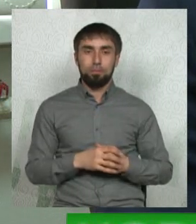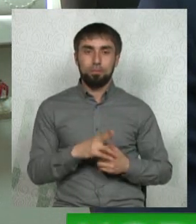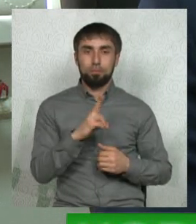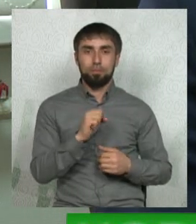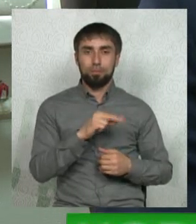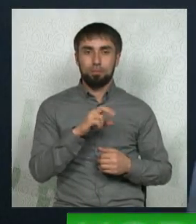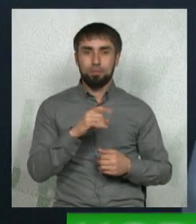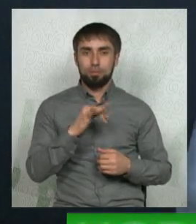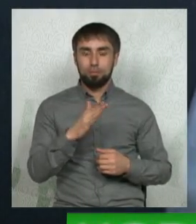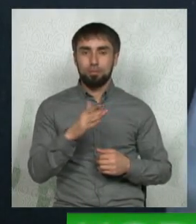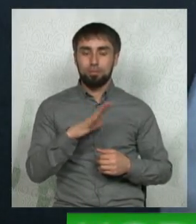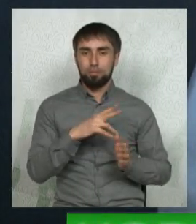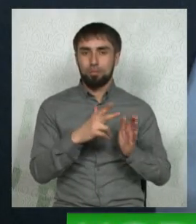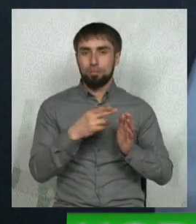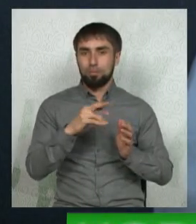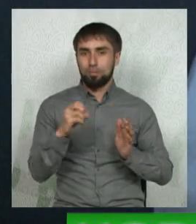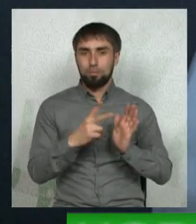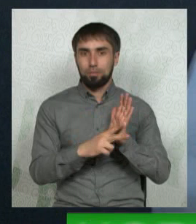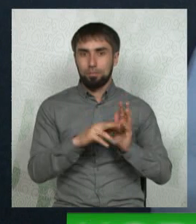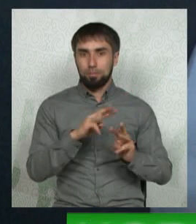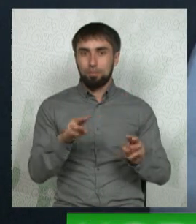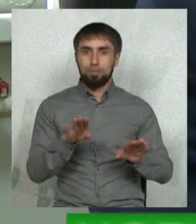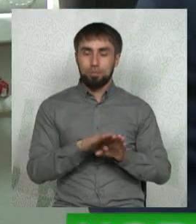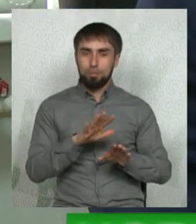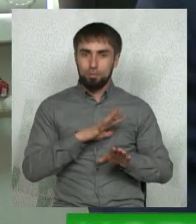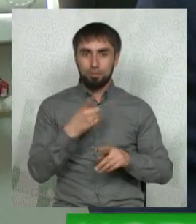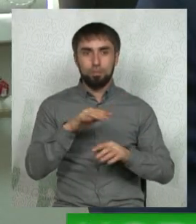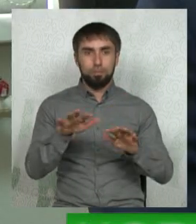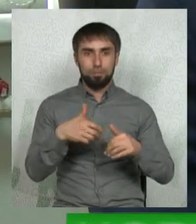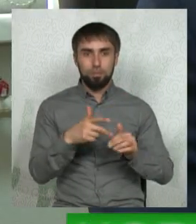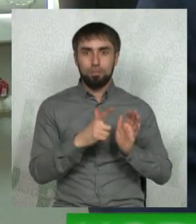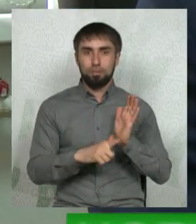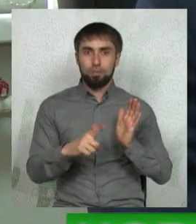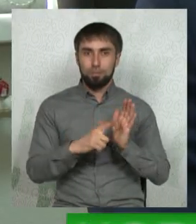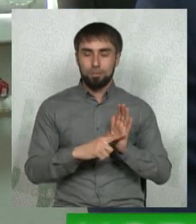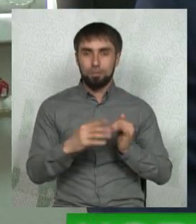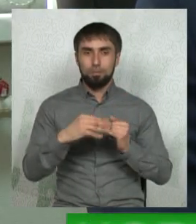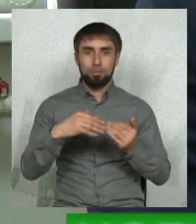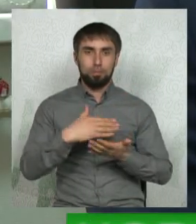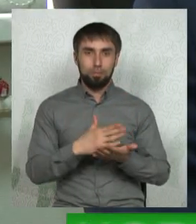кадастровой стоимостью более 80 миллионов рублей. Также было изъято за обращение 77 земельных участков,